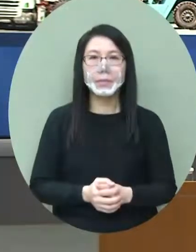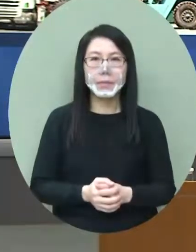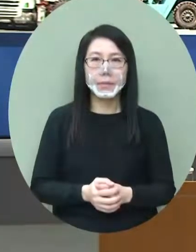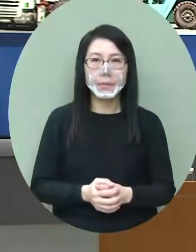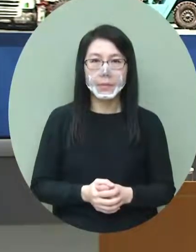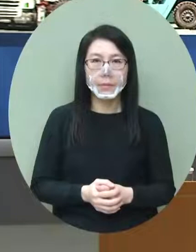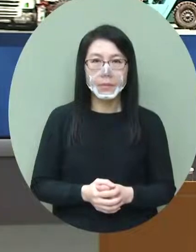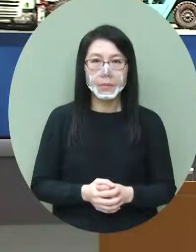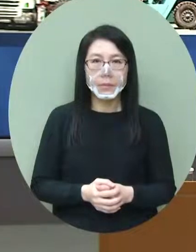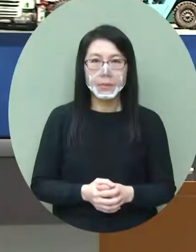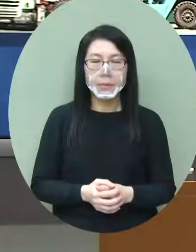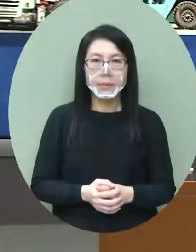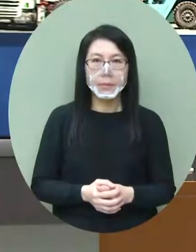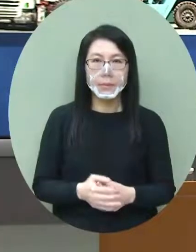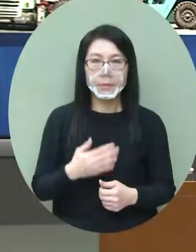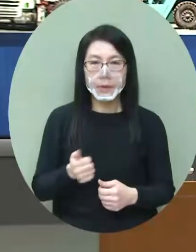中间这位。